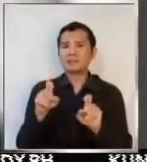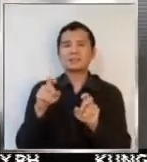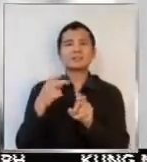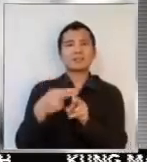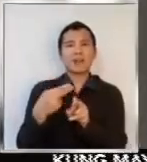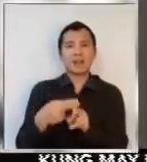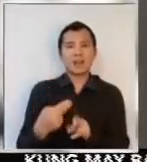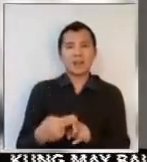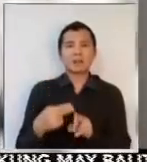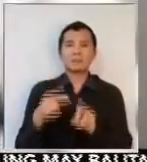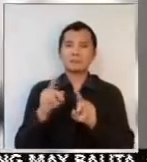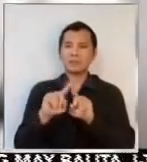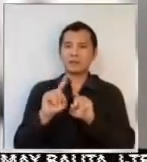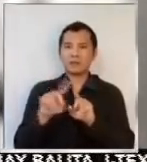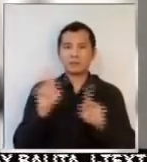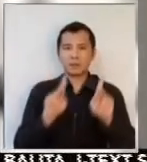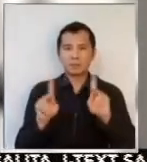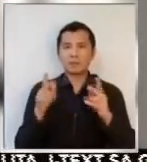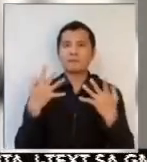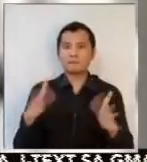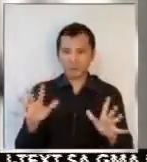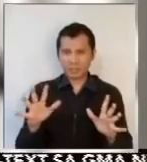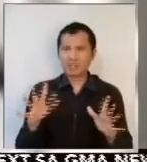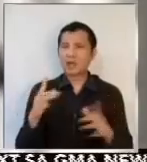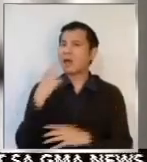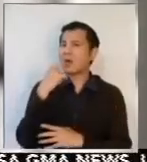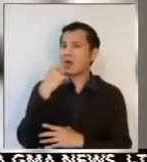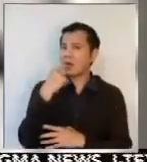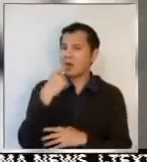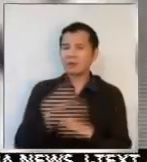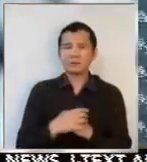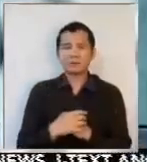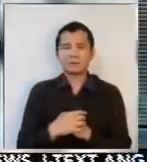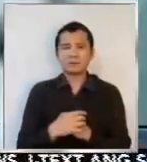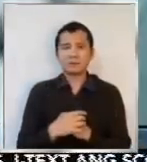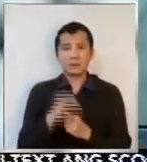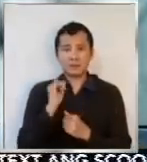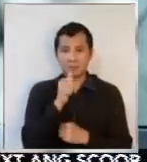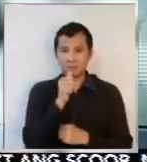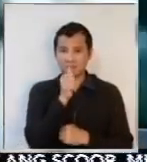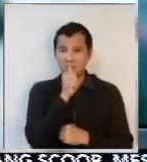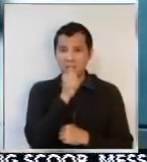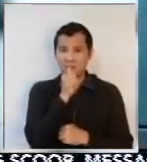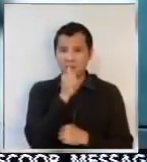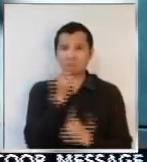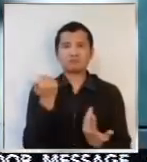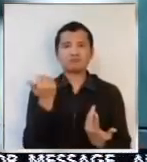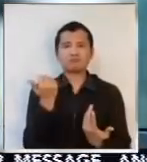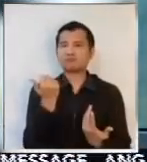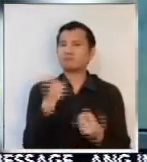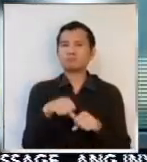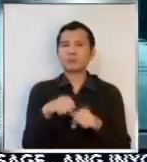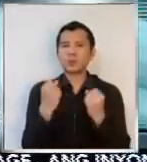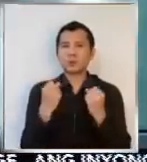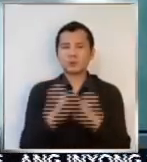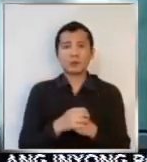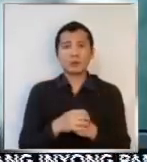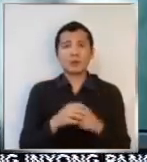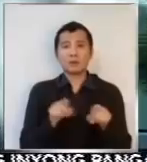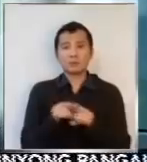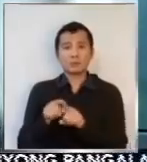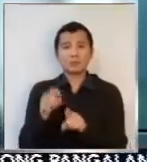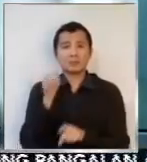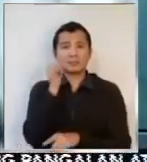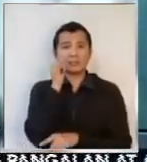sumailalim sa rapid test. Nalabag daw ang kanilang privacy. Nang silipin ng CCTV sa bahagi ng Loyola de la